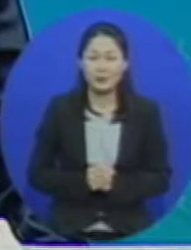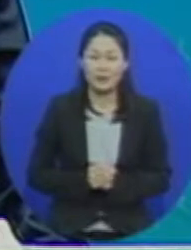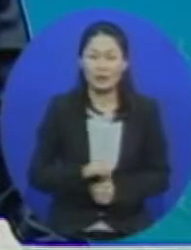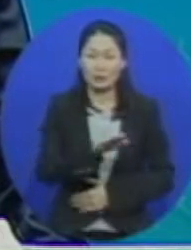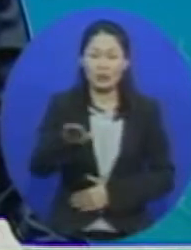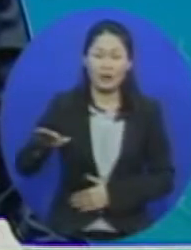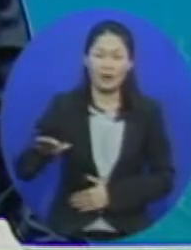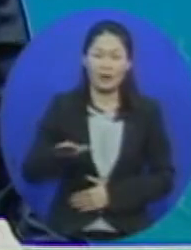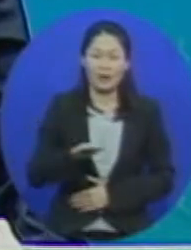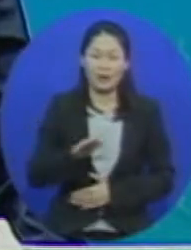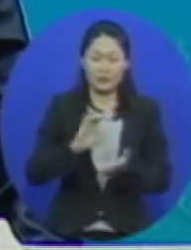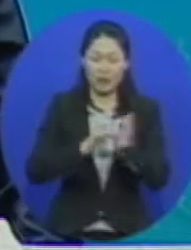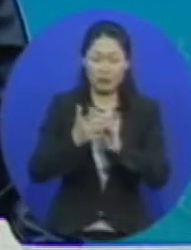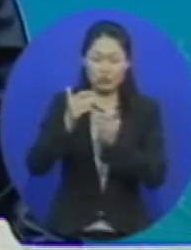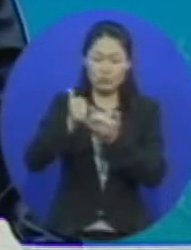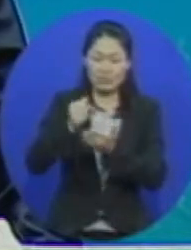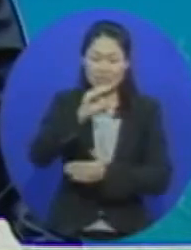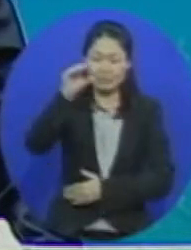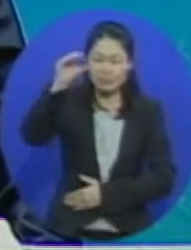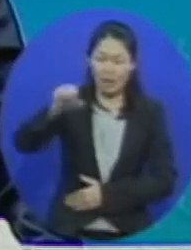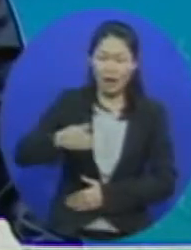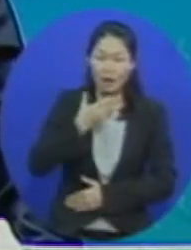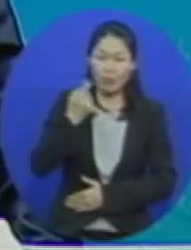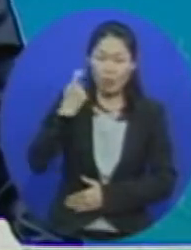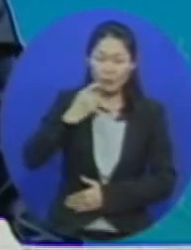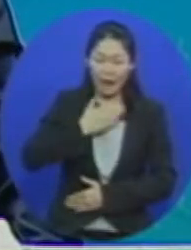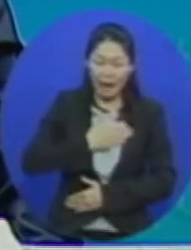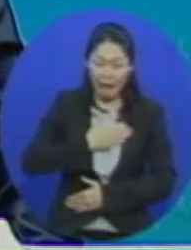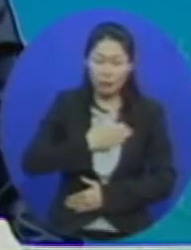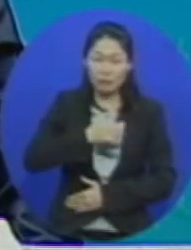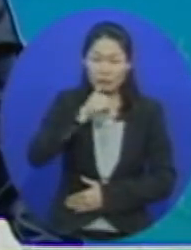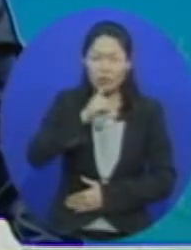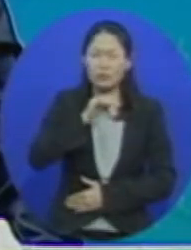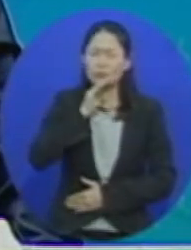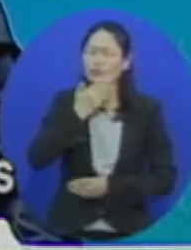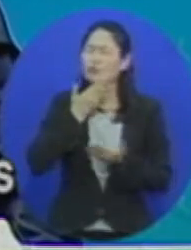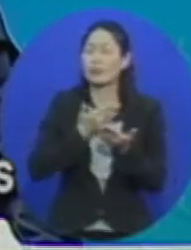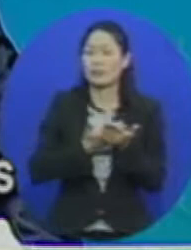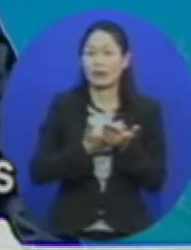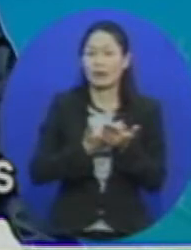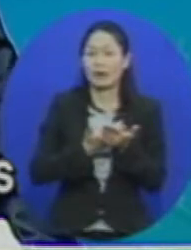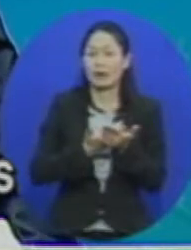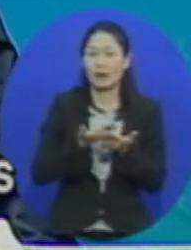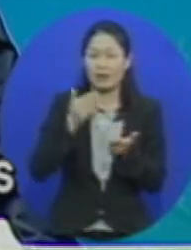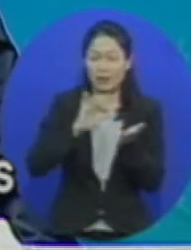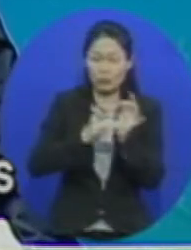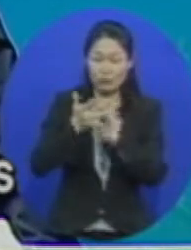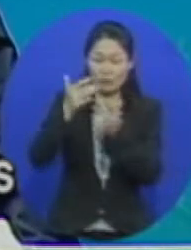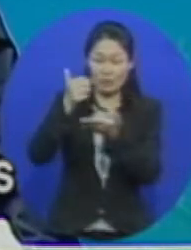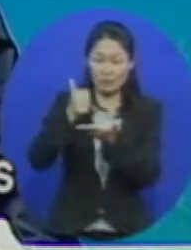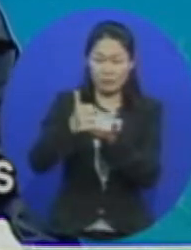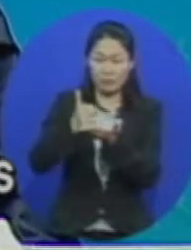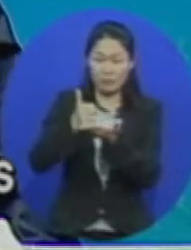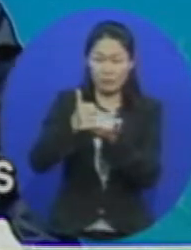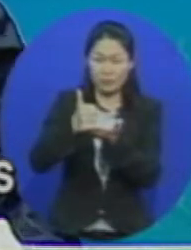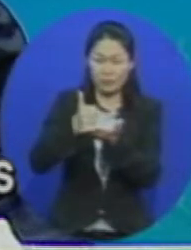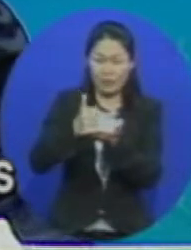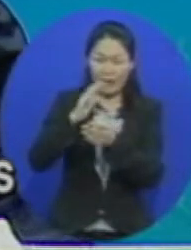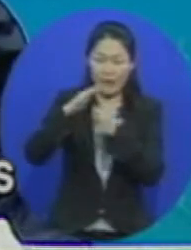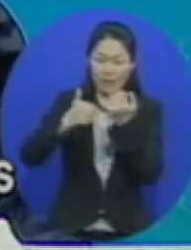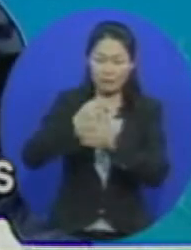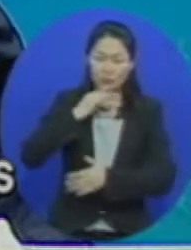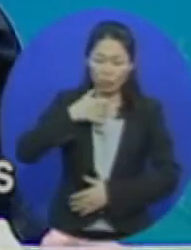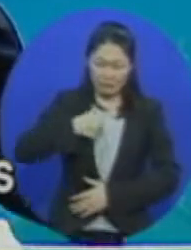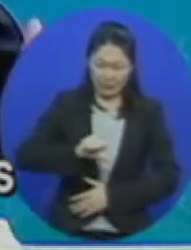우리가 예수님의 십자가의 복음을 아는 것은 대단히 중요합니다 예수님이 하나님의 독생자